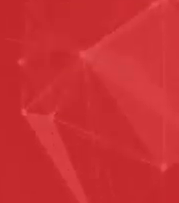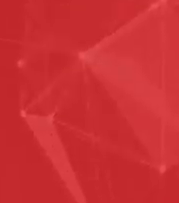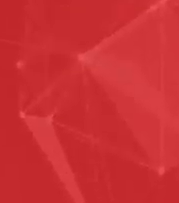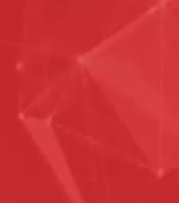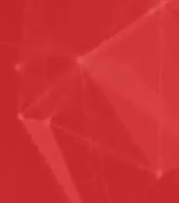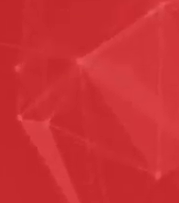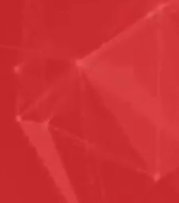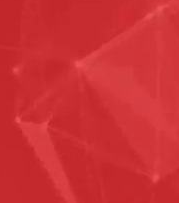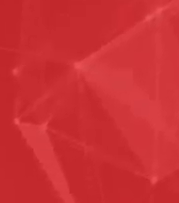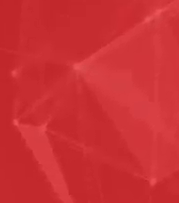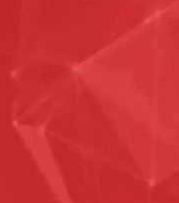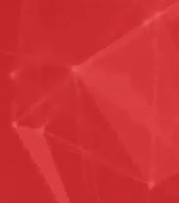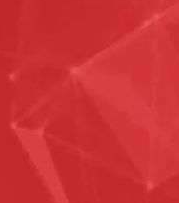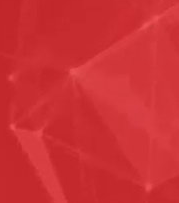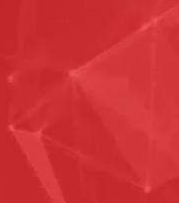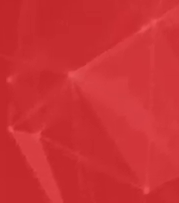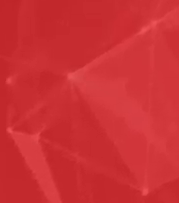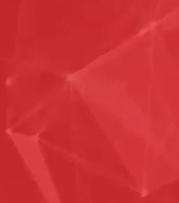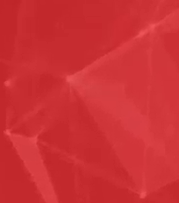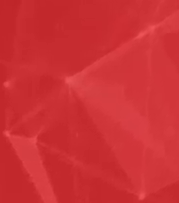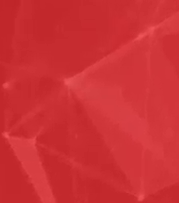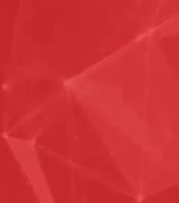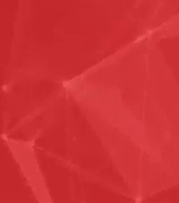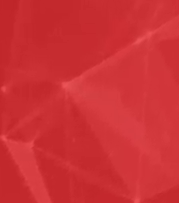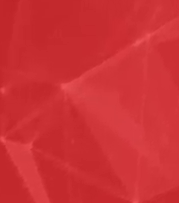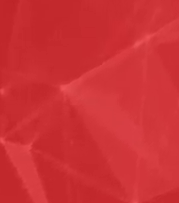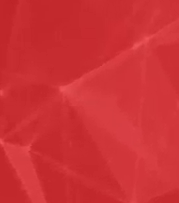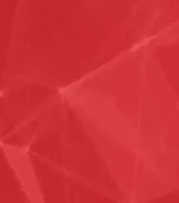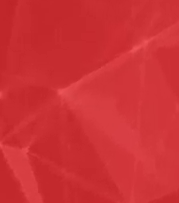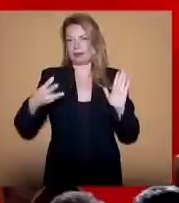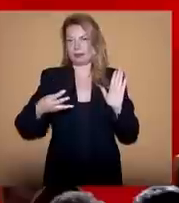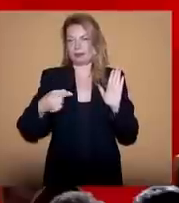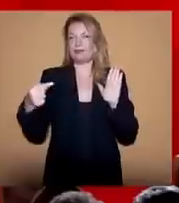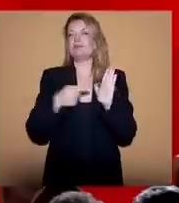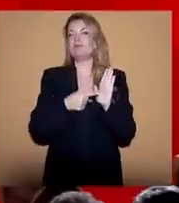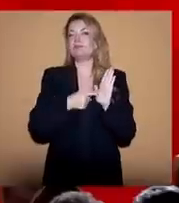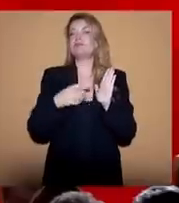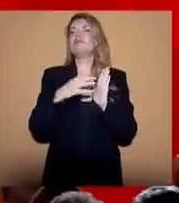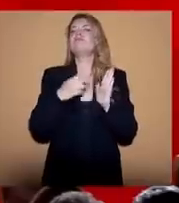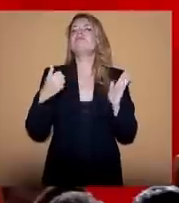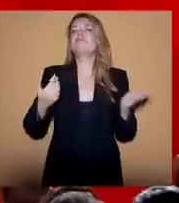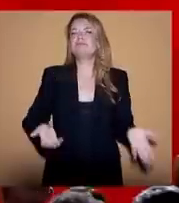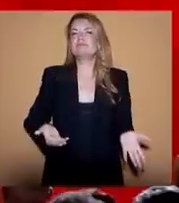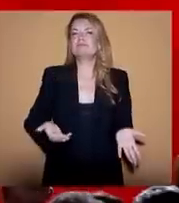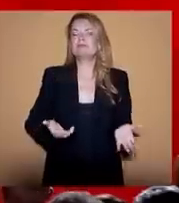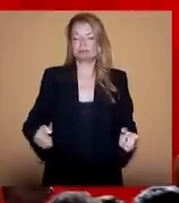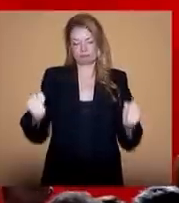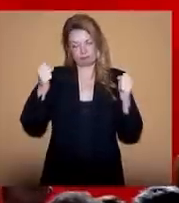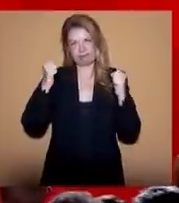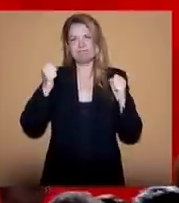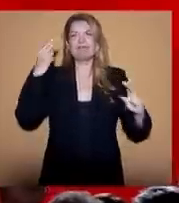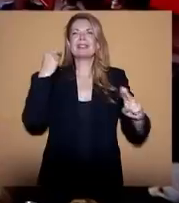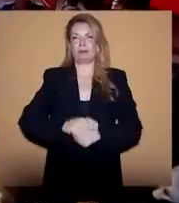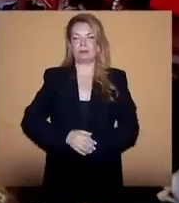εμπορεύσιμα. Άρθρο 6 του συμβολέου μας. Οικοδομούμε ένα νέο ισχυρό εθνικό